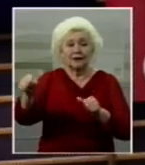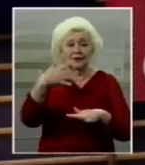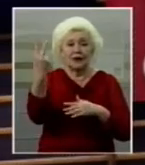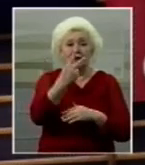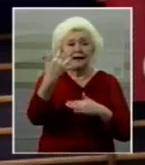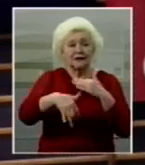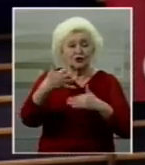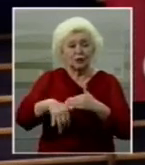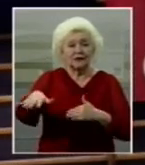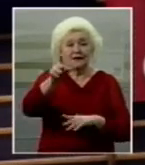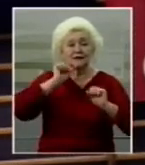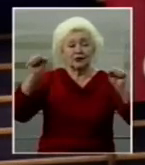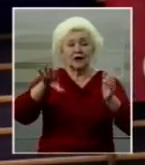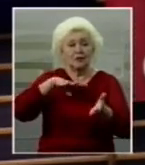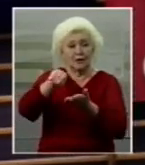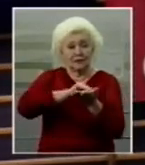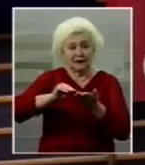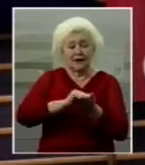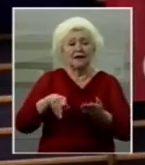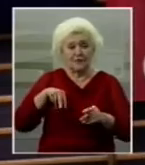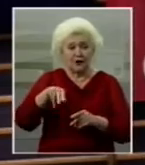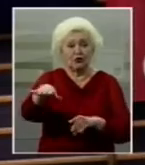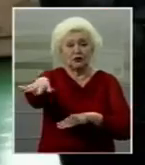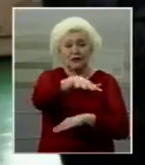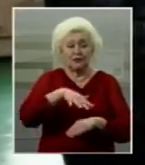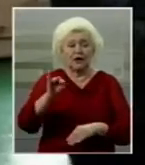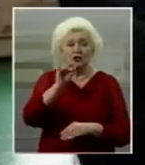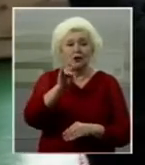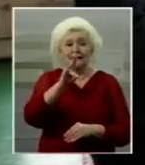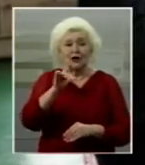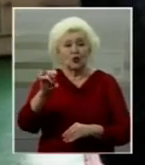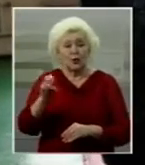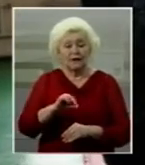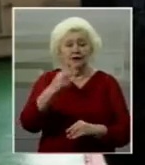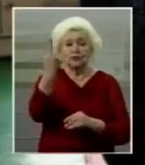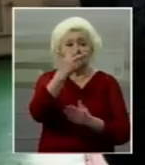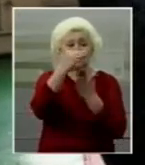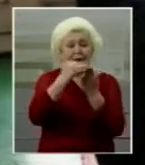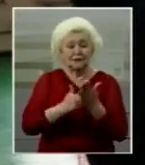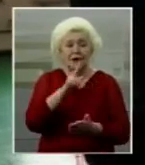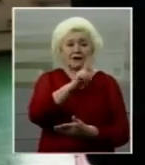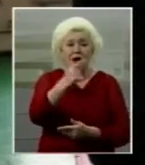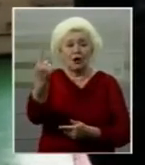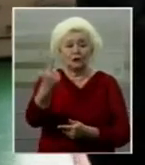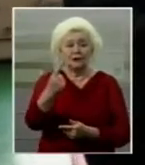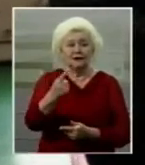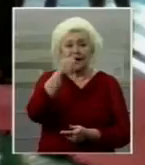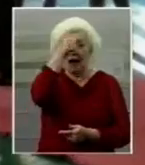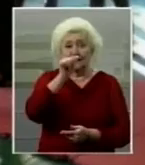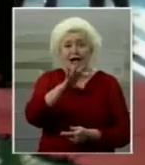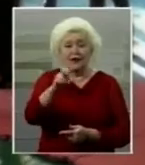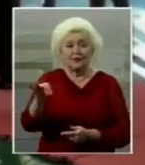херсонських спортсменів, був тренер, який теж виходив на ринг. Юрій Нікурін виступав у трьох категоріях. В К1 і греплінгі